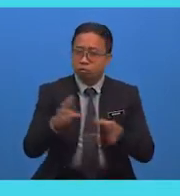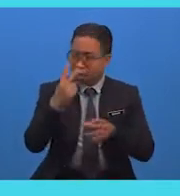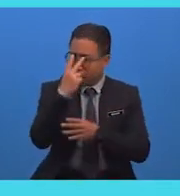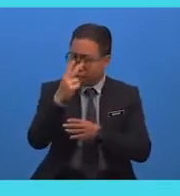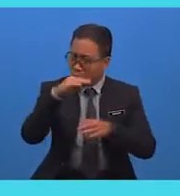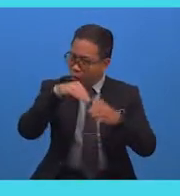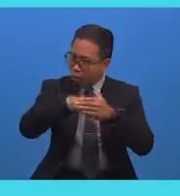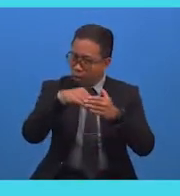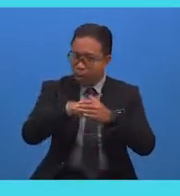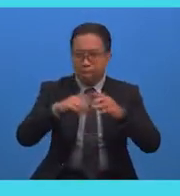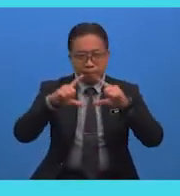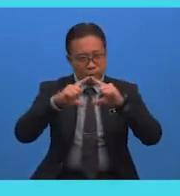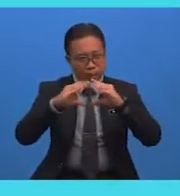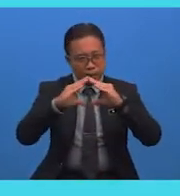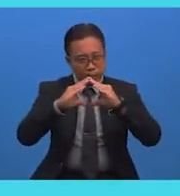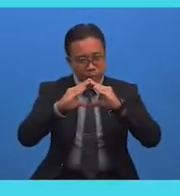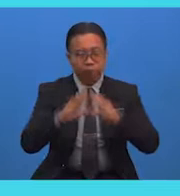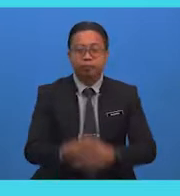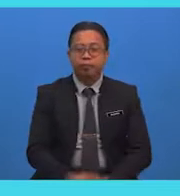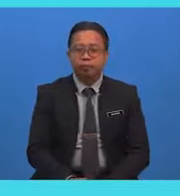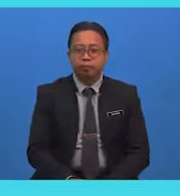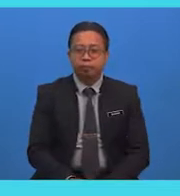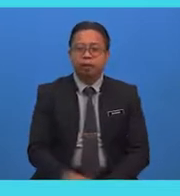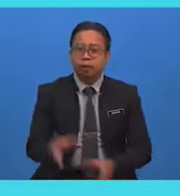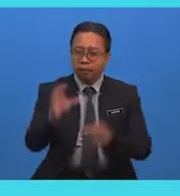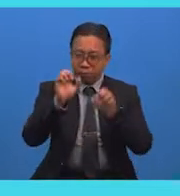dalam piramid makanan kerana ia dapat